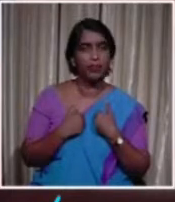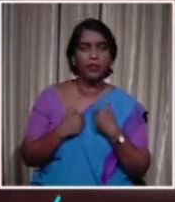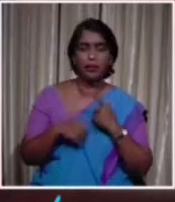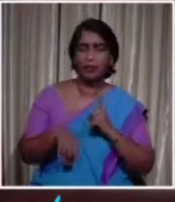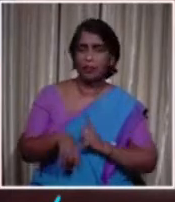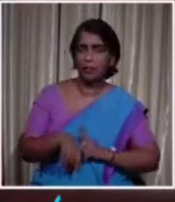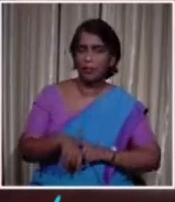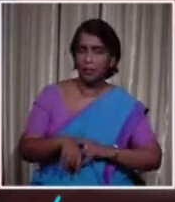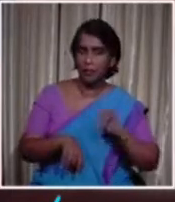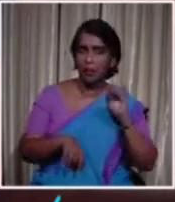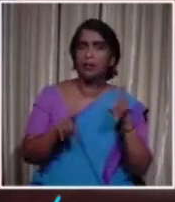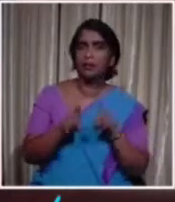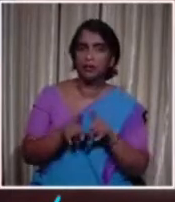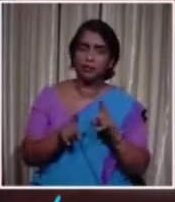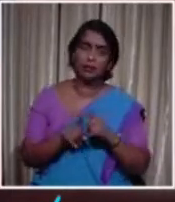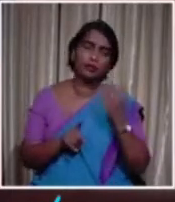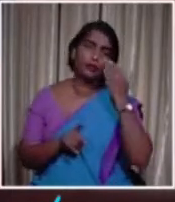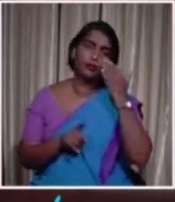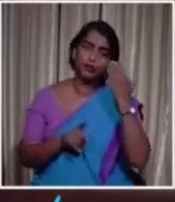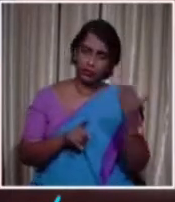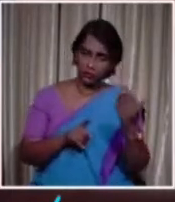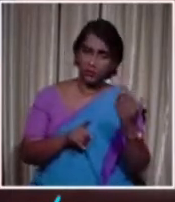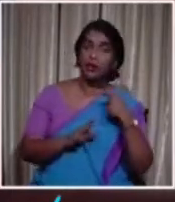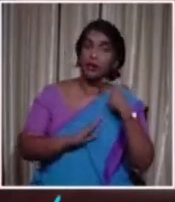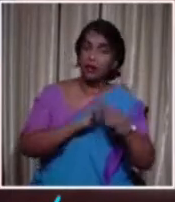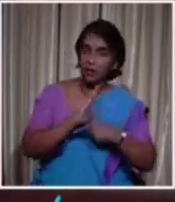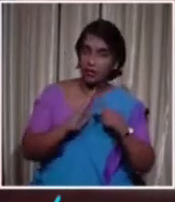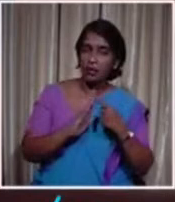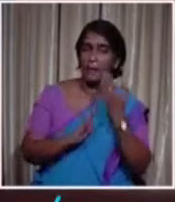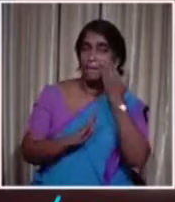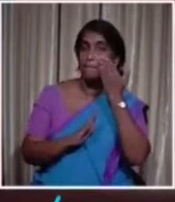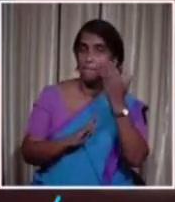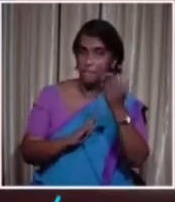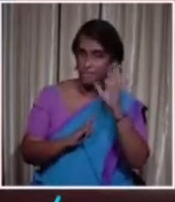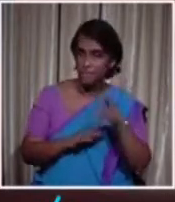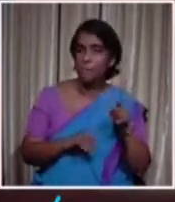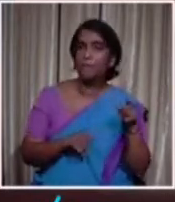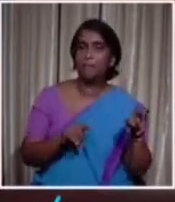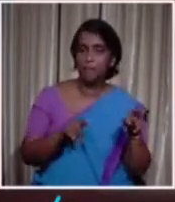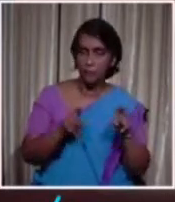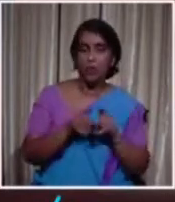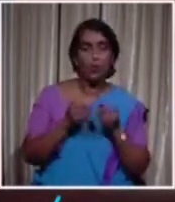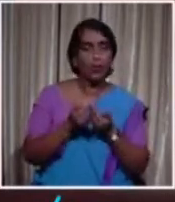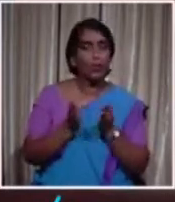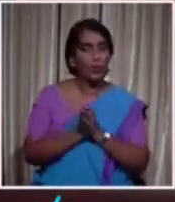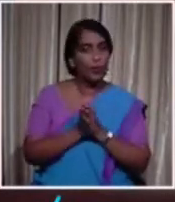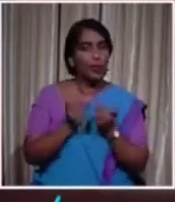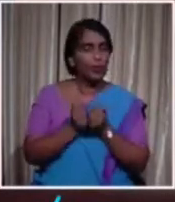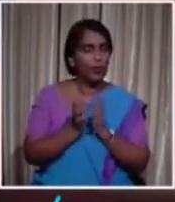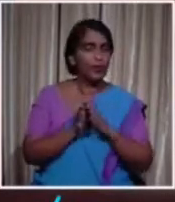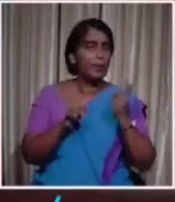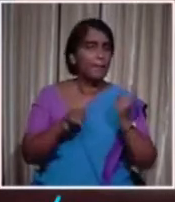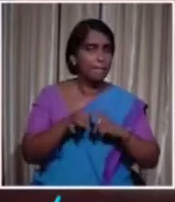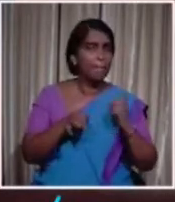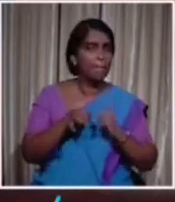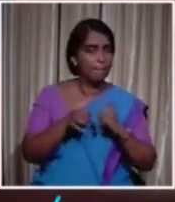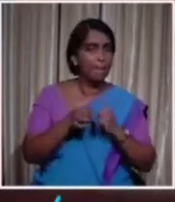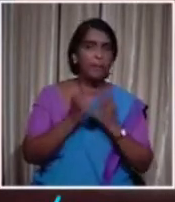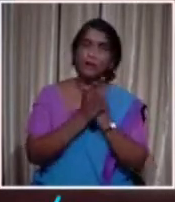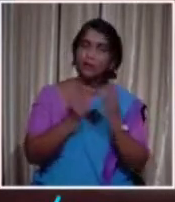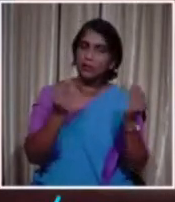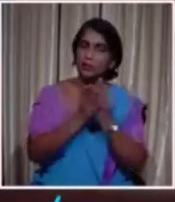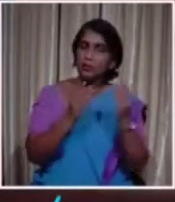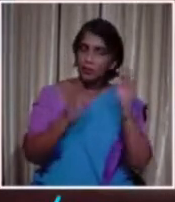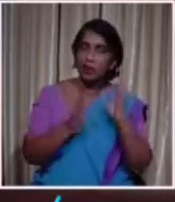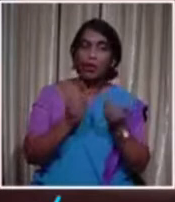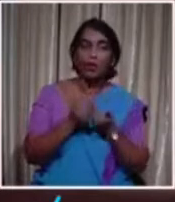අවසන විදියට අපි දකින්නේ රටට පේන්නේ තම තමන්ගේ ප්‍රශ්න විසඳා ගැනීම සඳහා